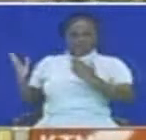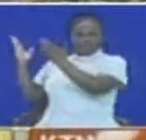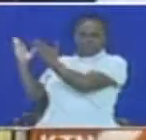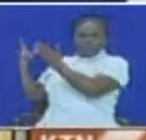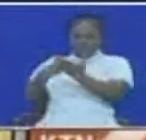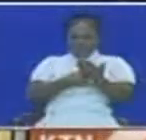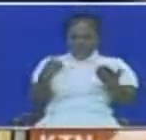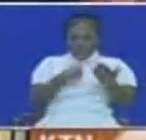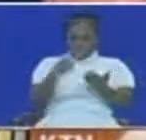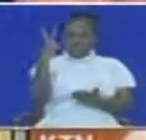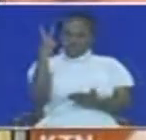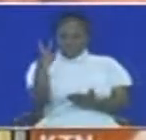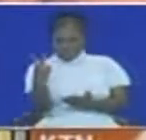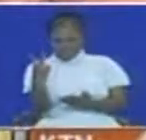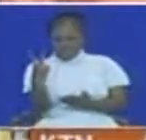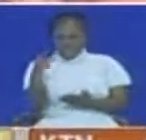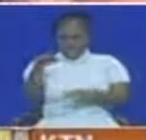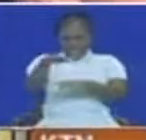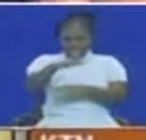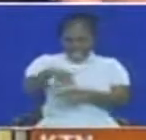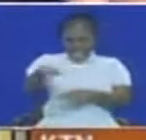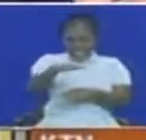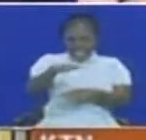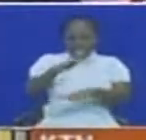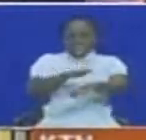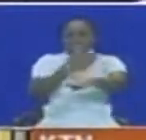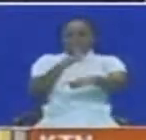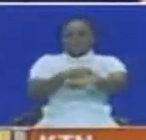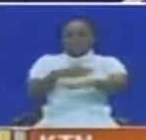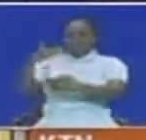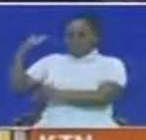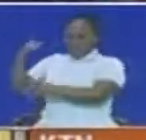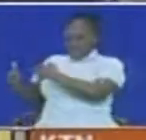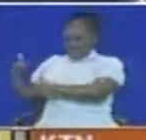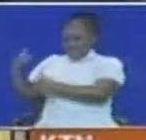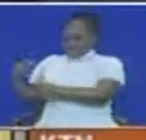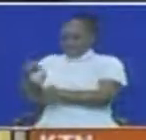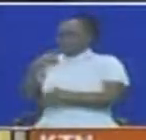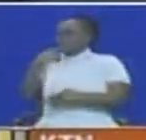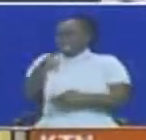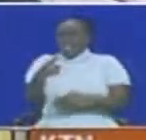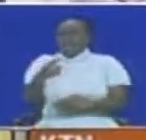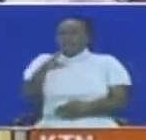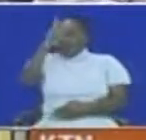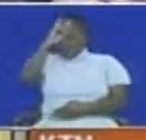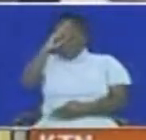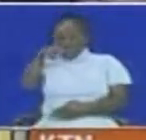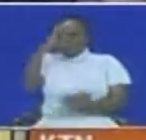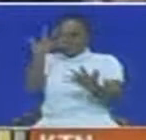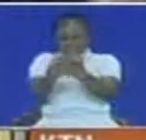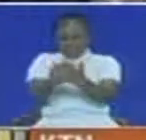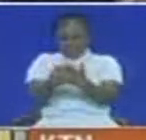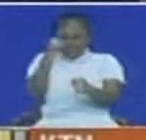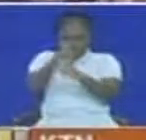mbili katika kijiji cha Kingero, eneo la Kikuyu. Majirani wanaoishi hapa ndio waliarifu polisi kuwahusu na wakanaswa katika